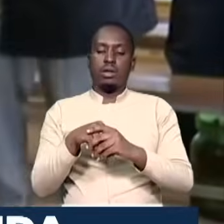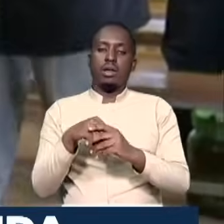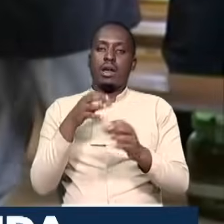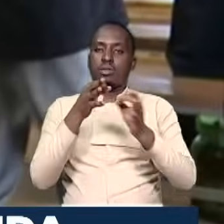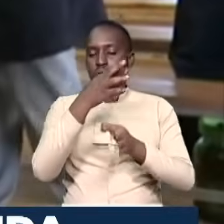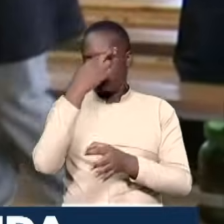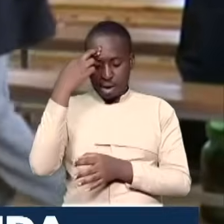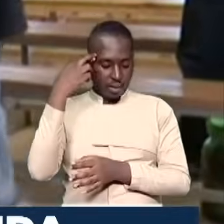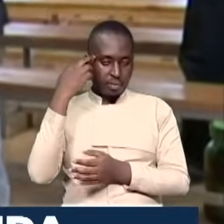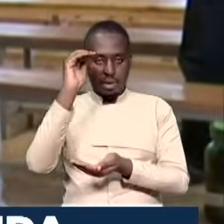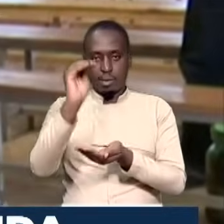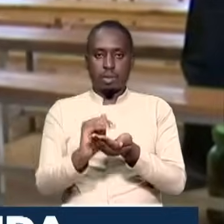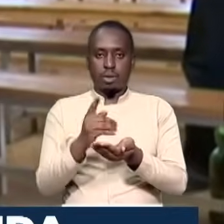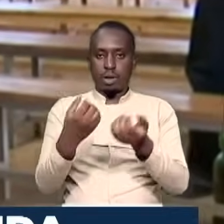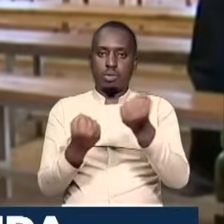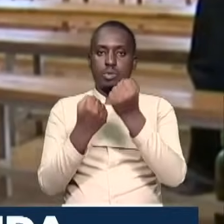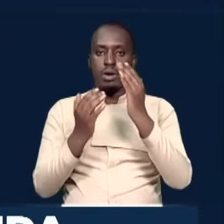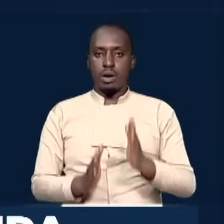impamvu nyamukuru y'igabanuka ry'iyi nkunga.